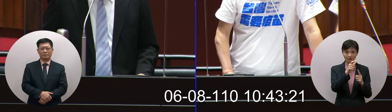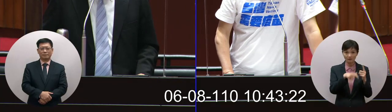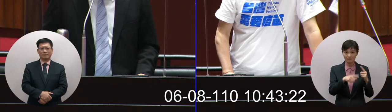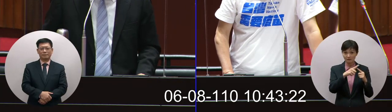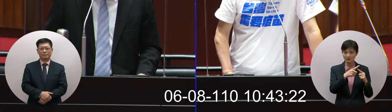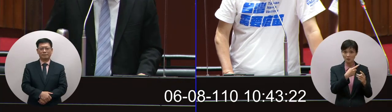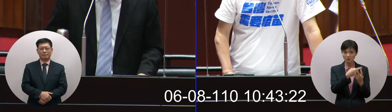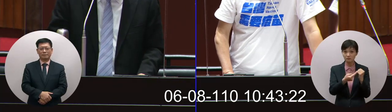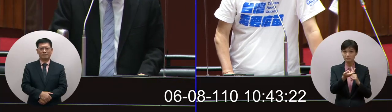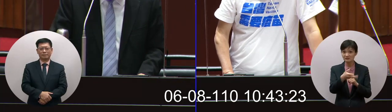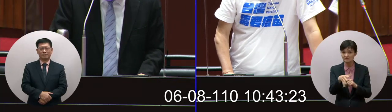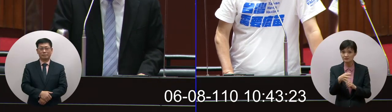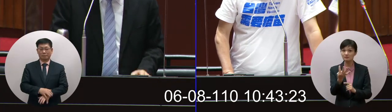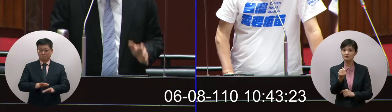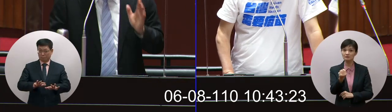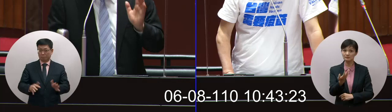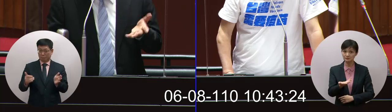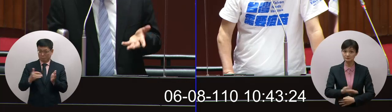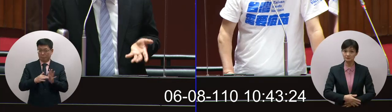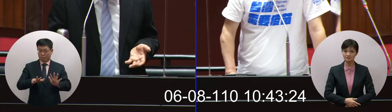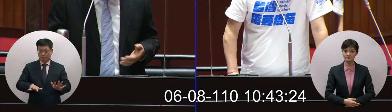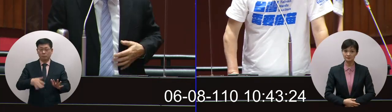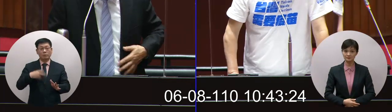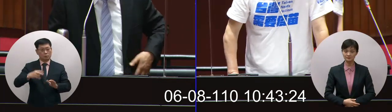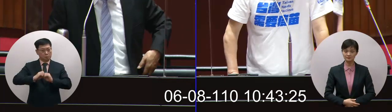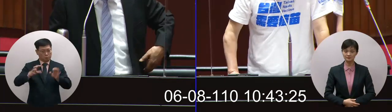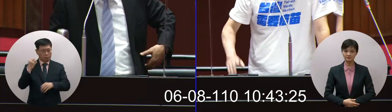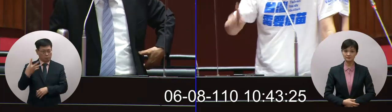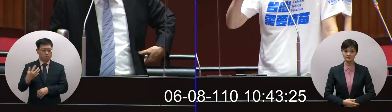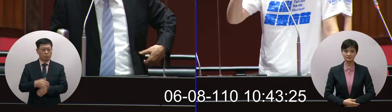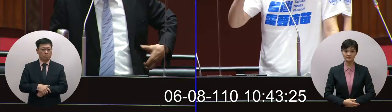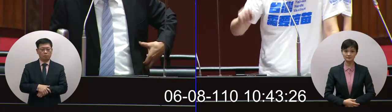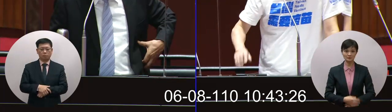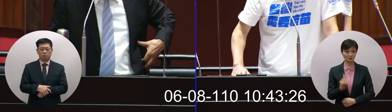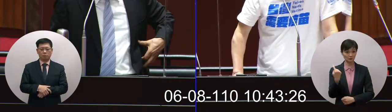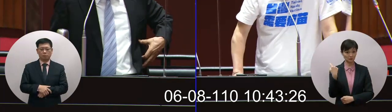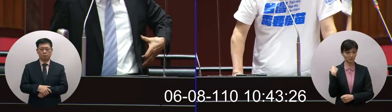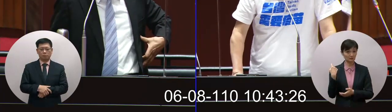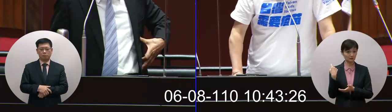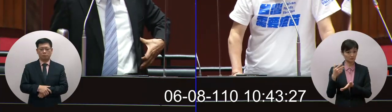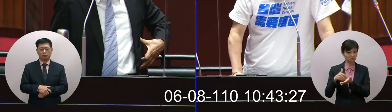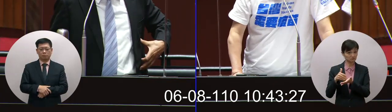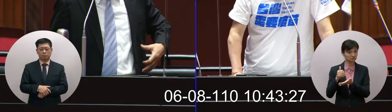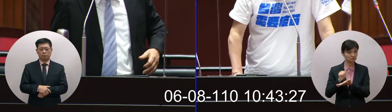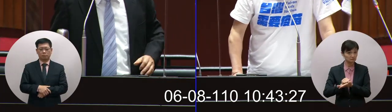人？ 我们到今天还未公布，那我们 到昨天为止。